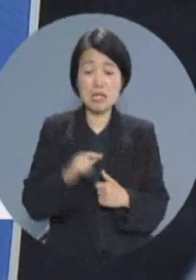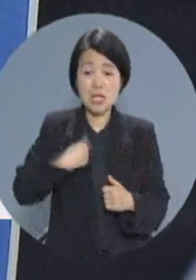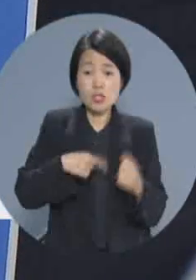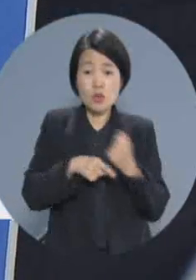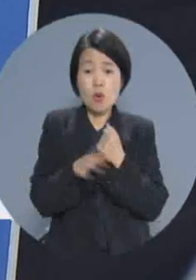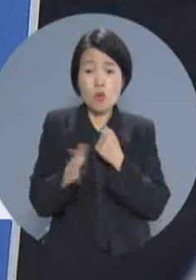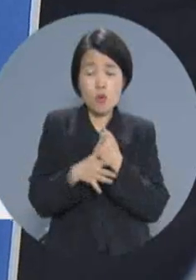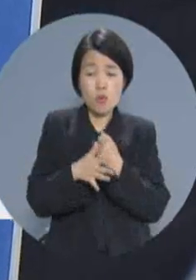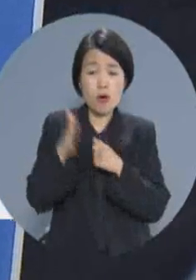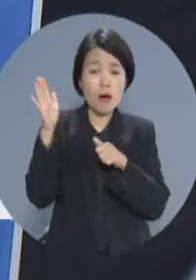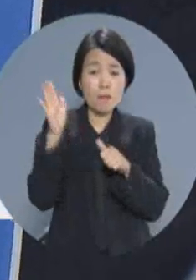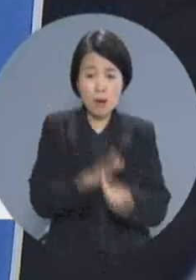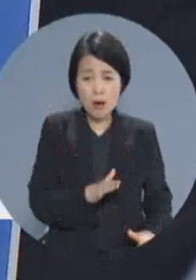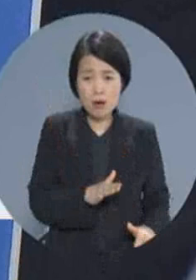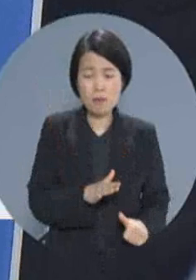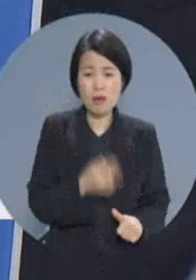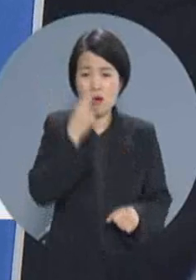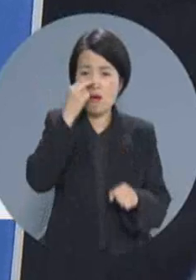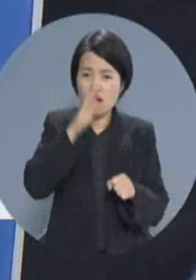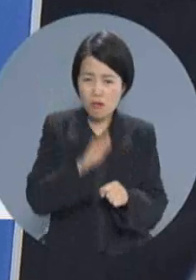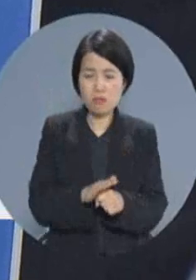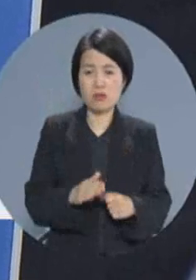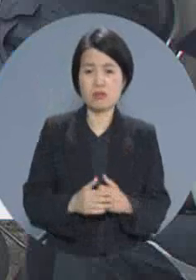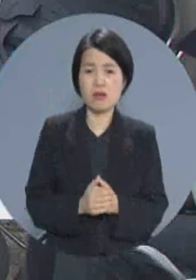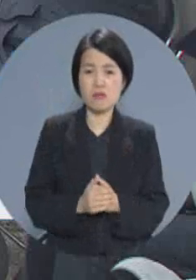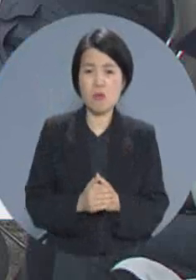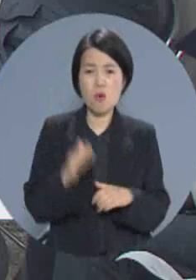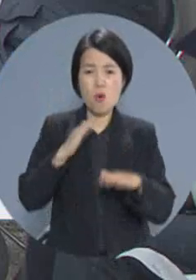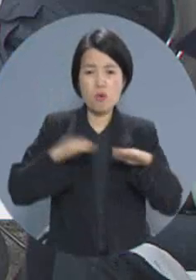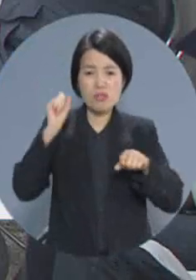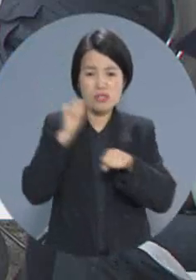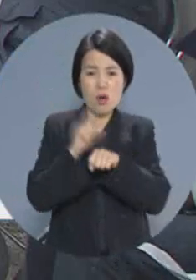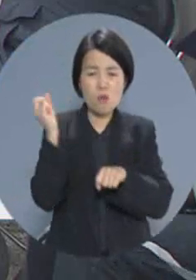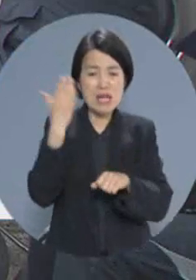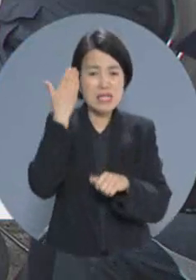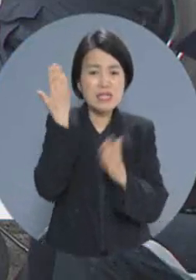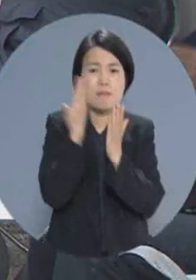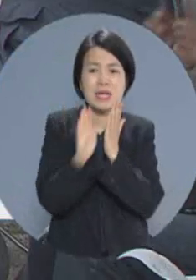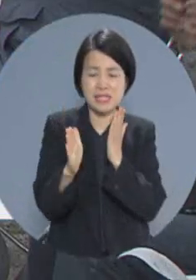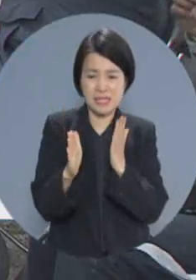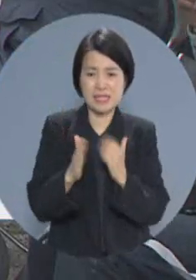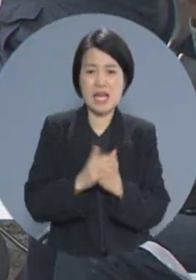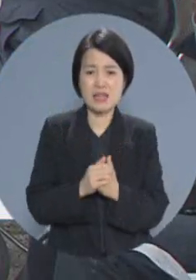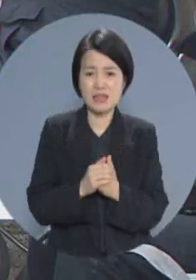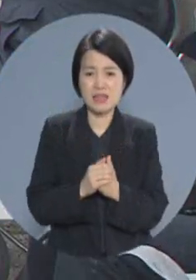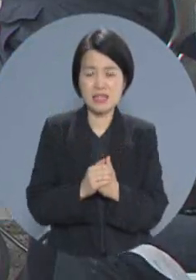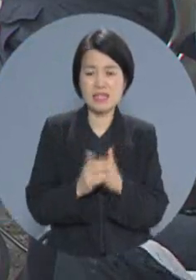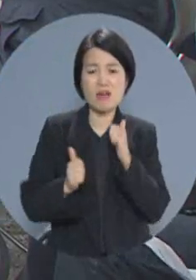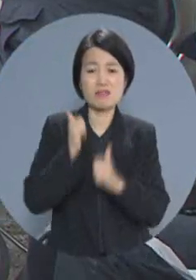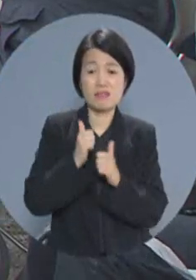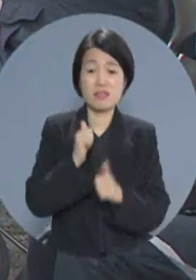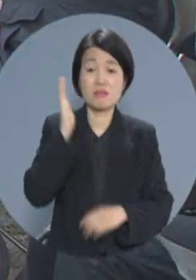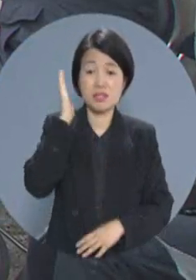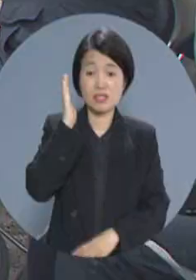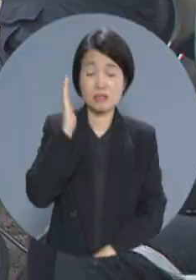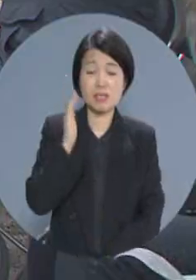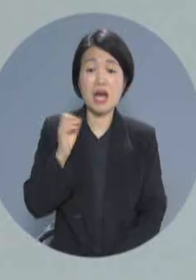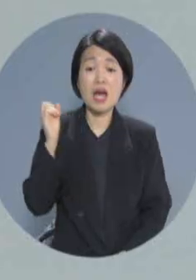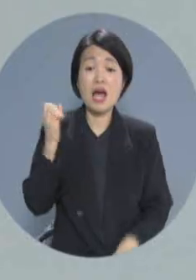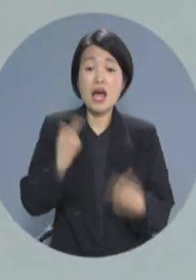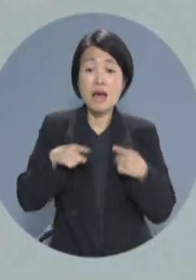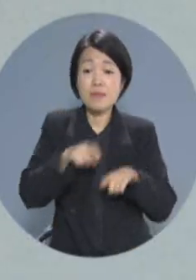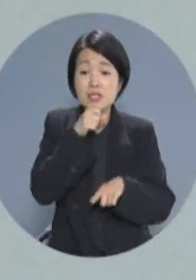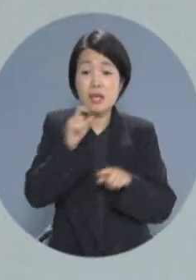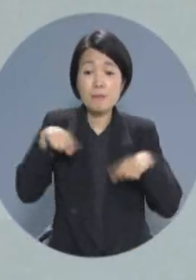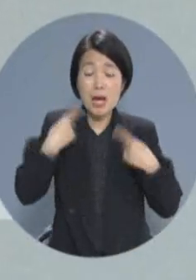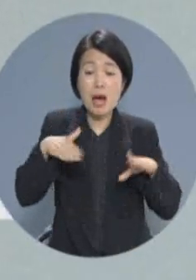자신은 이유도 모른 채 배제됐다면서 완전히 공정성과 상식에서 벗어난 경선이라고 주장했습니다. 함께 회견에